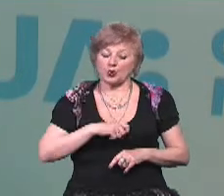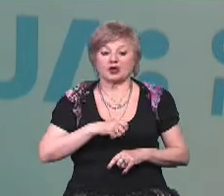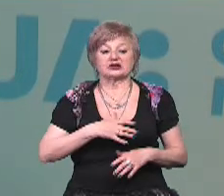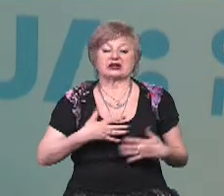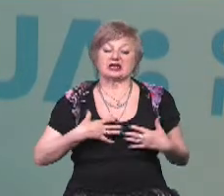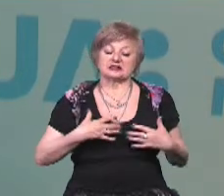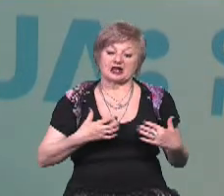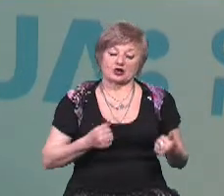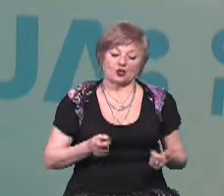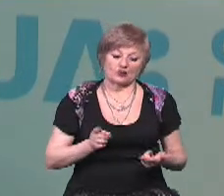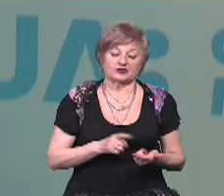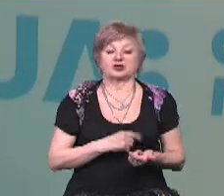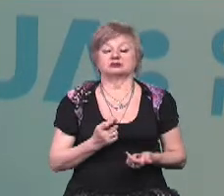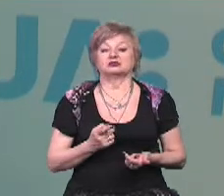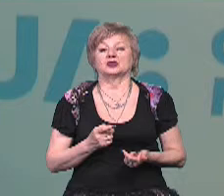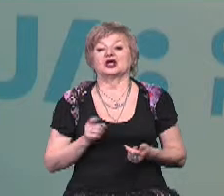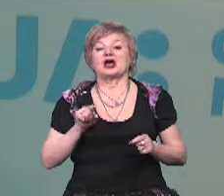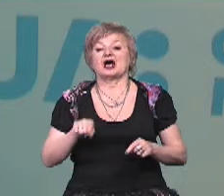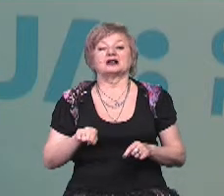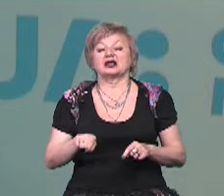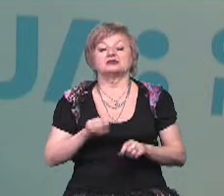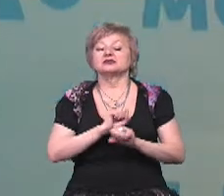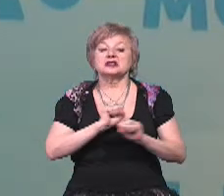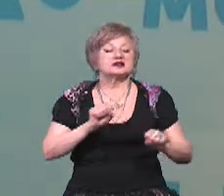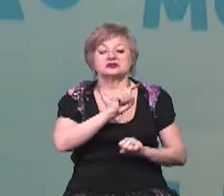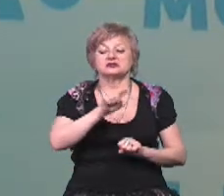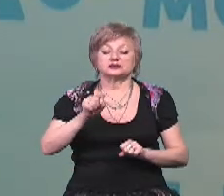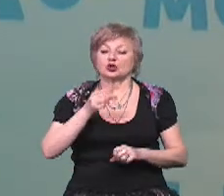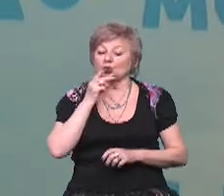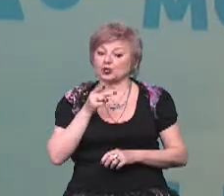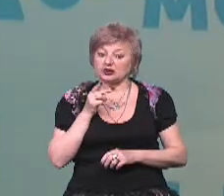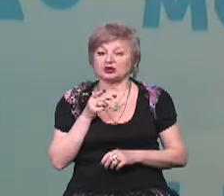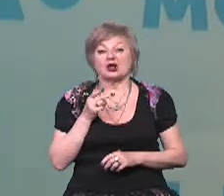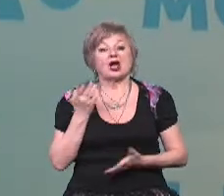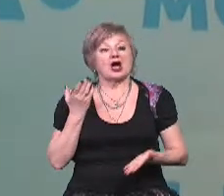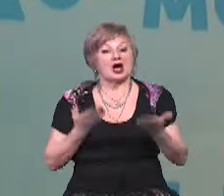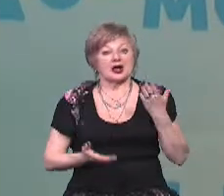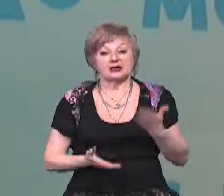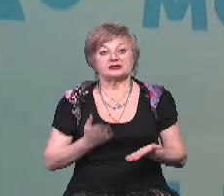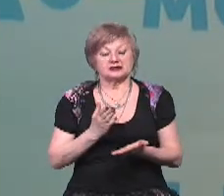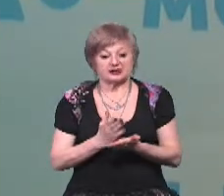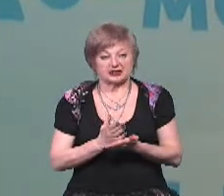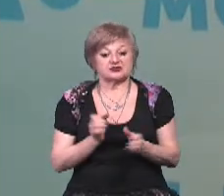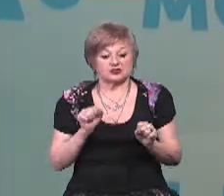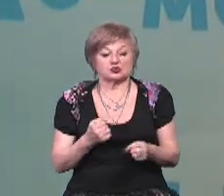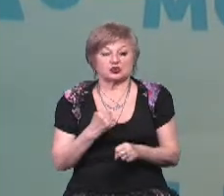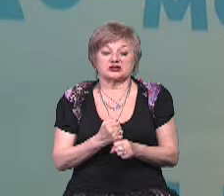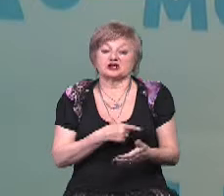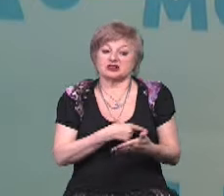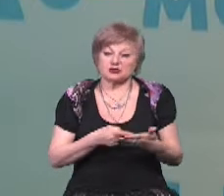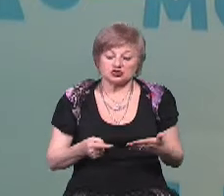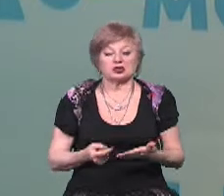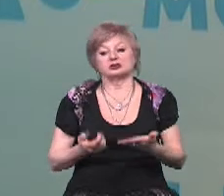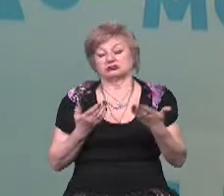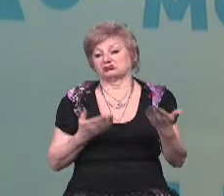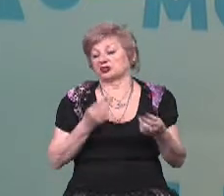здоров'я, і звісно, що є місця, де не можна взагалі палити. Але якщо є можливість зробити зауваження цій людині, то ну, не